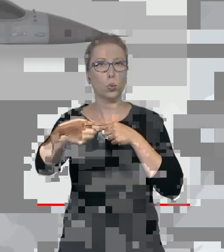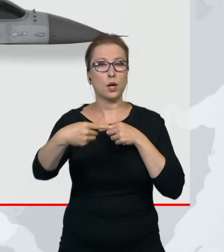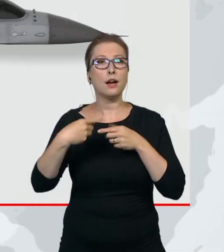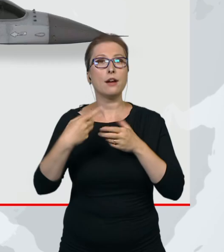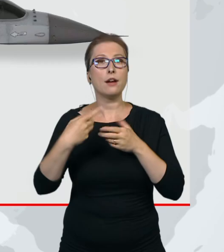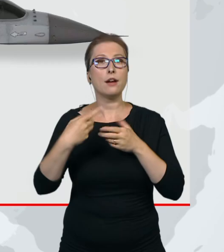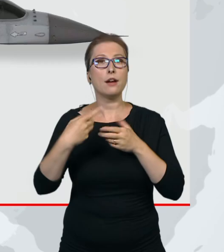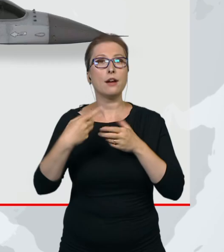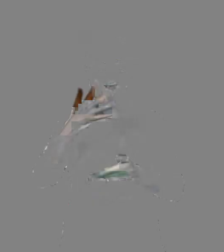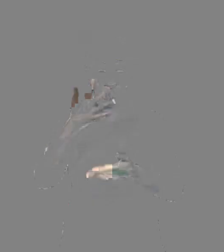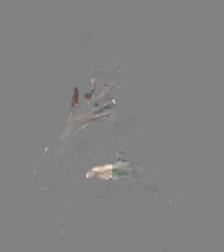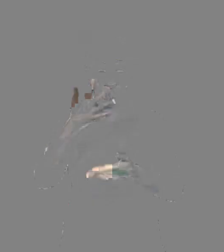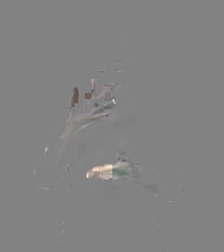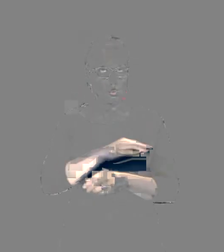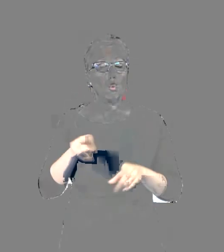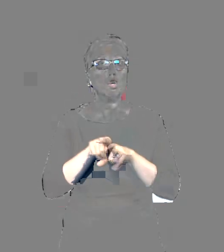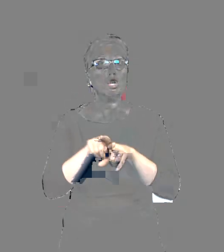výzbroje